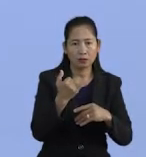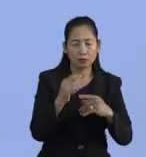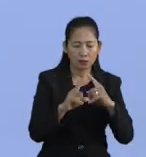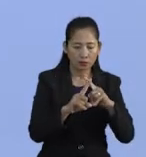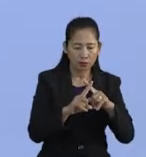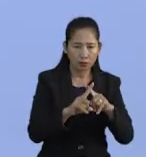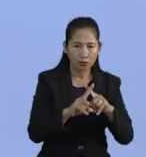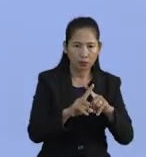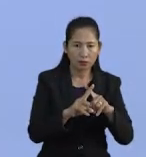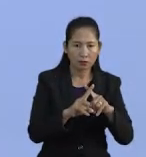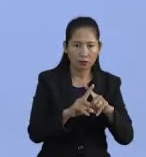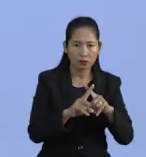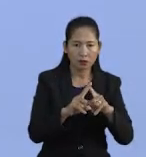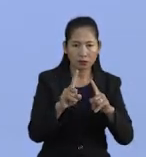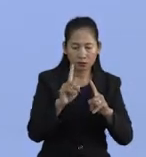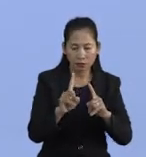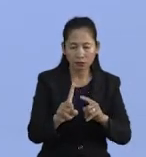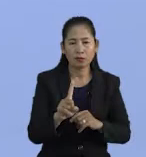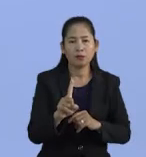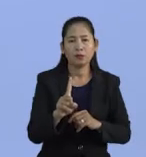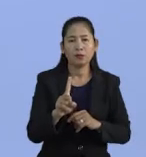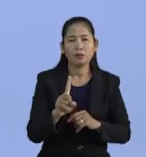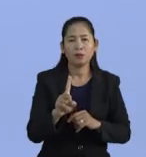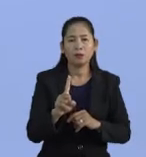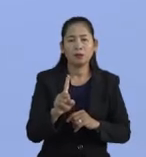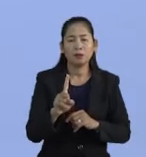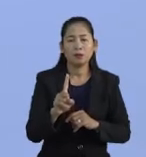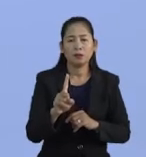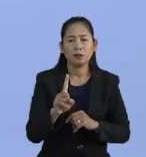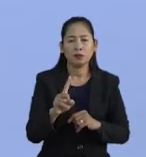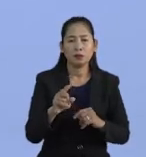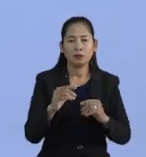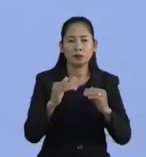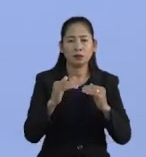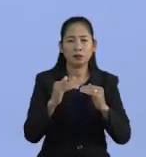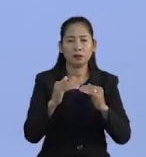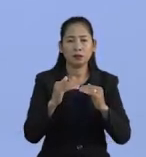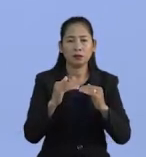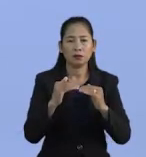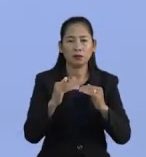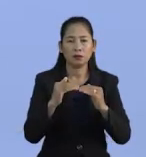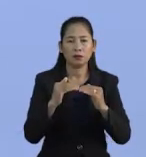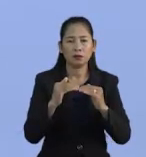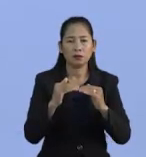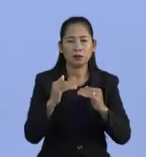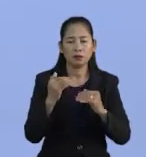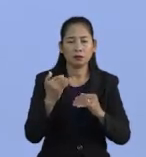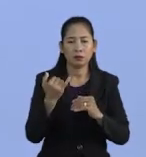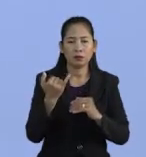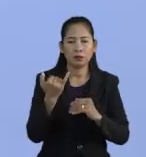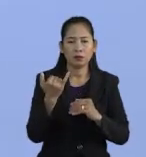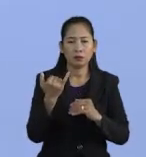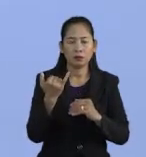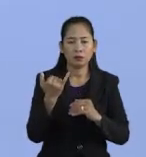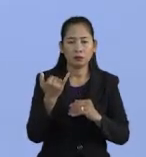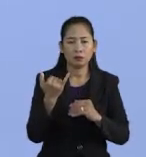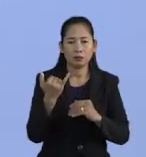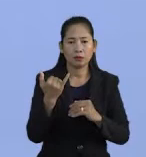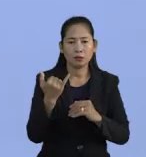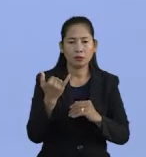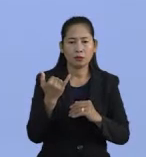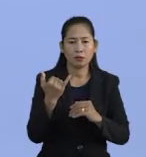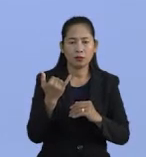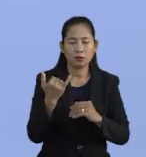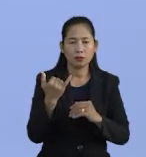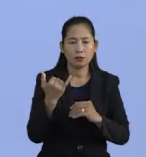côn áo muối nữa nè bà vía mà nâng bán có bà mà nâng